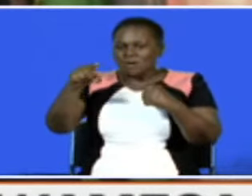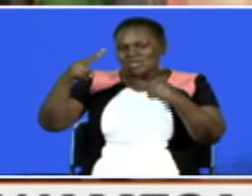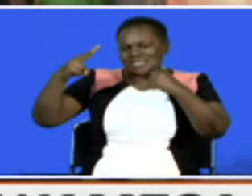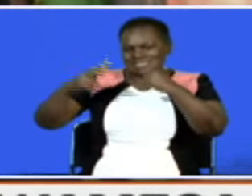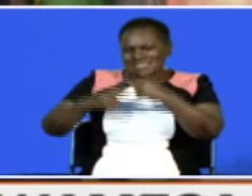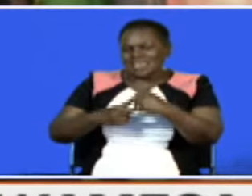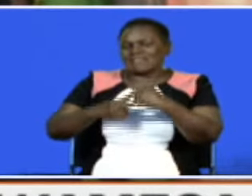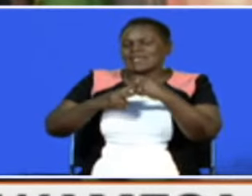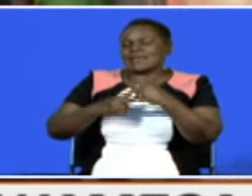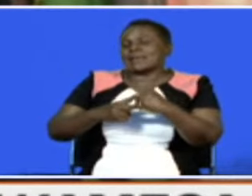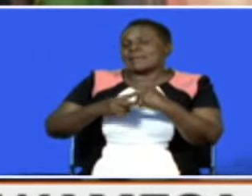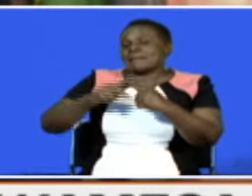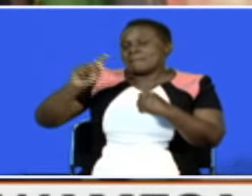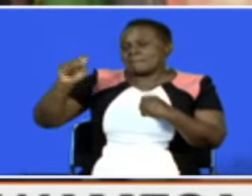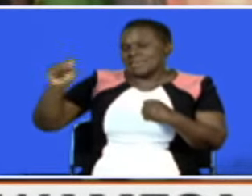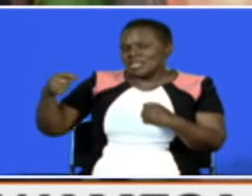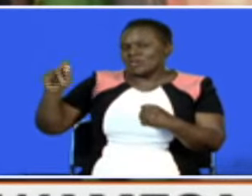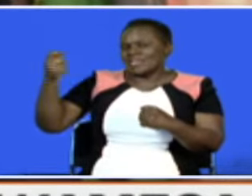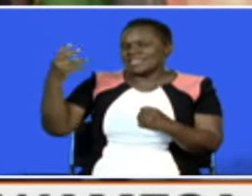0.7 million Kenya shillings.